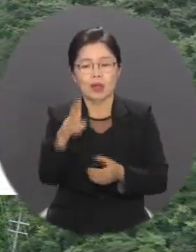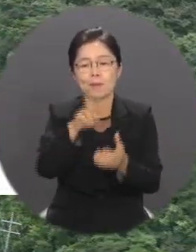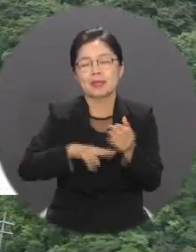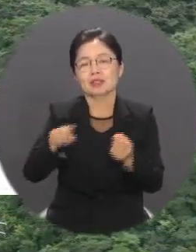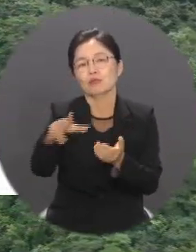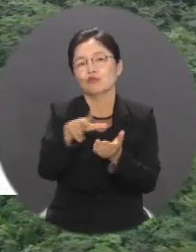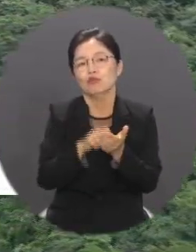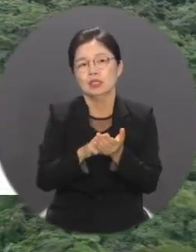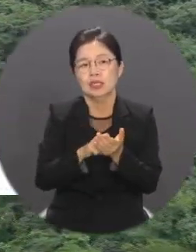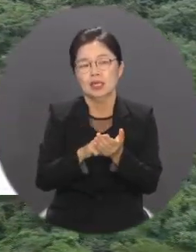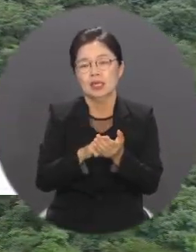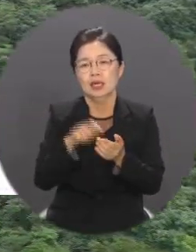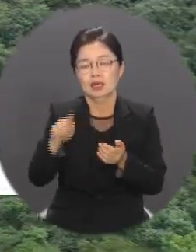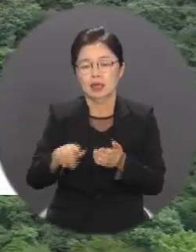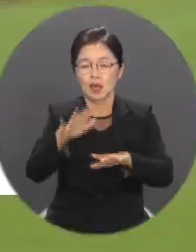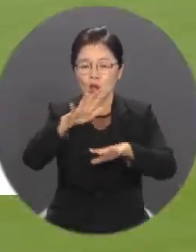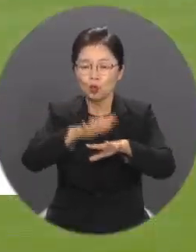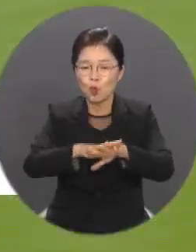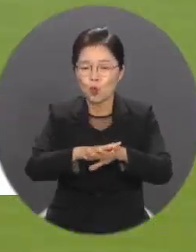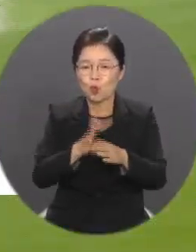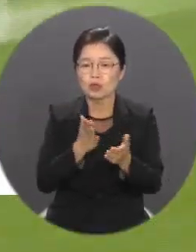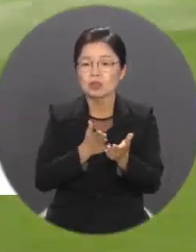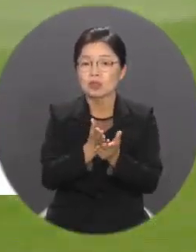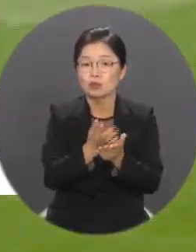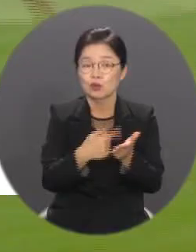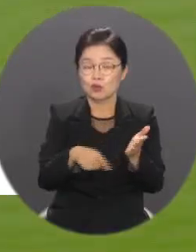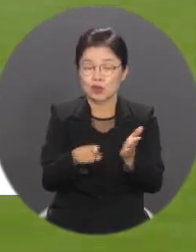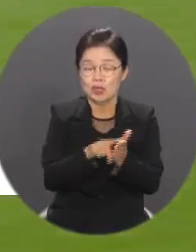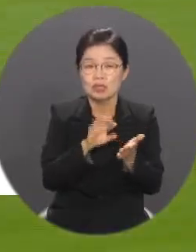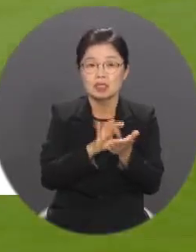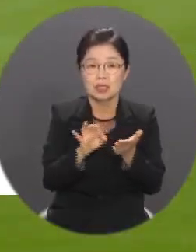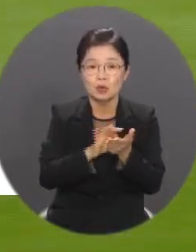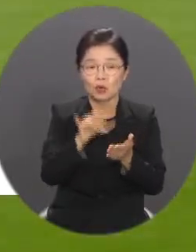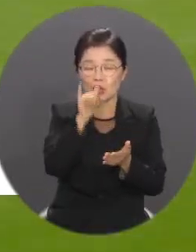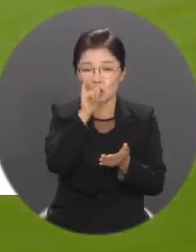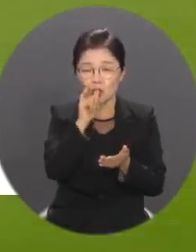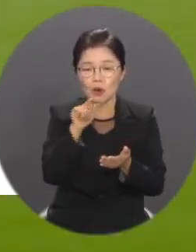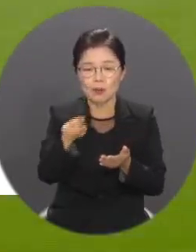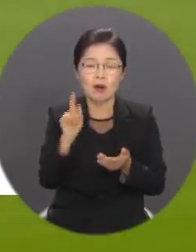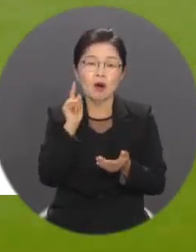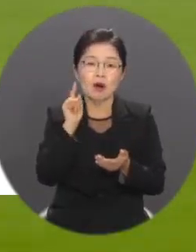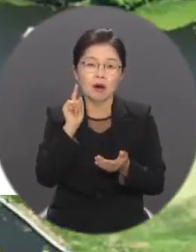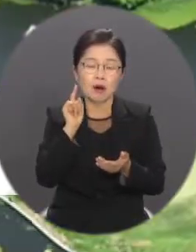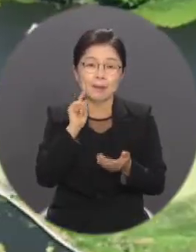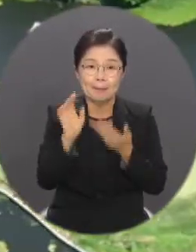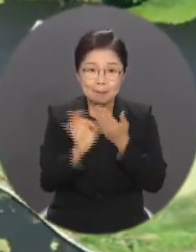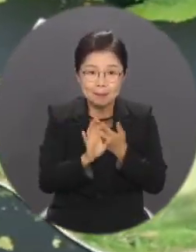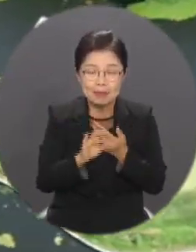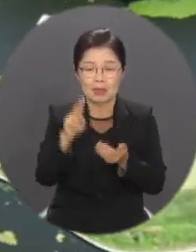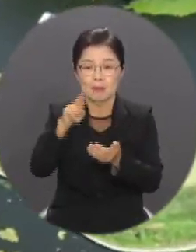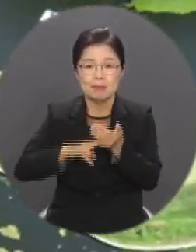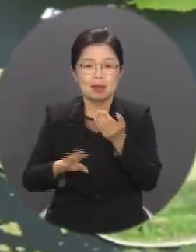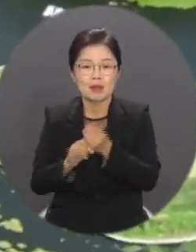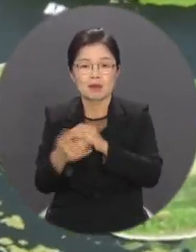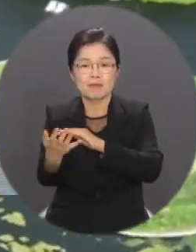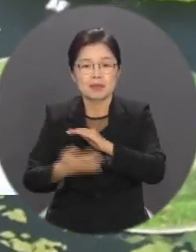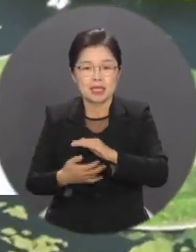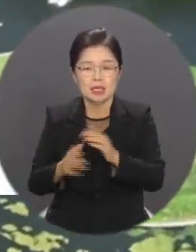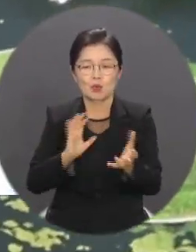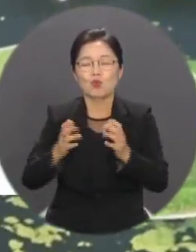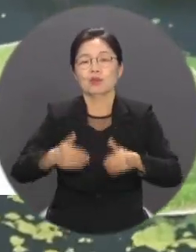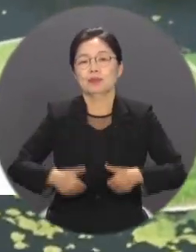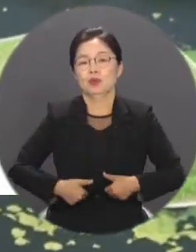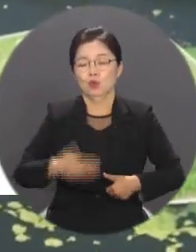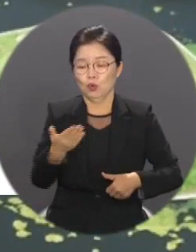농업용수를 농업 이외의 목적에 판매할 수 있도록 허용하면서 사전에 주민의 의견을 듣도록 규정하고 있습니다 하지만